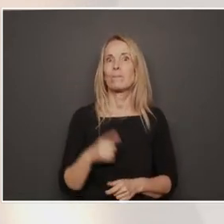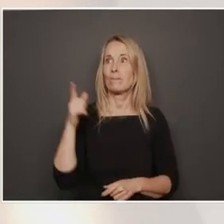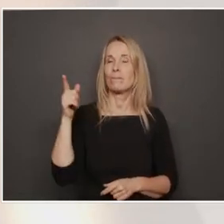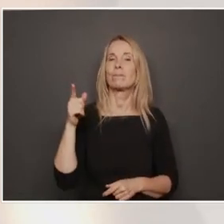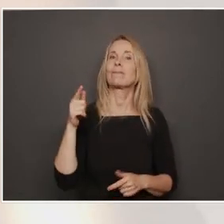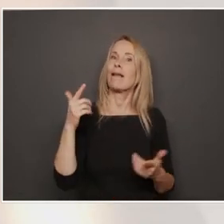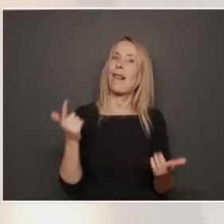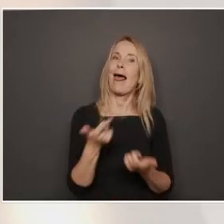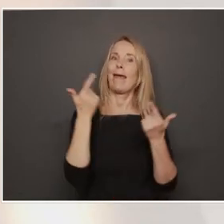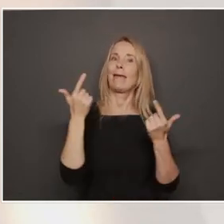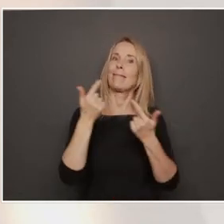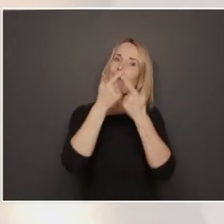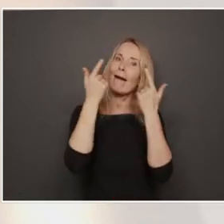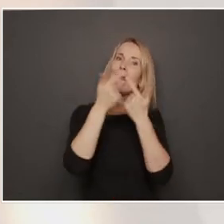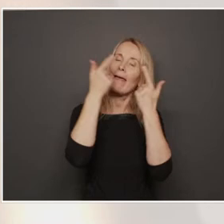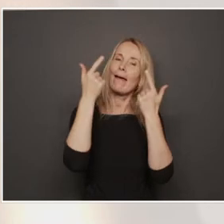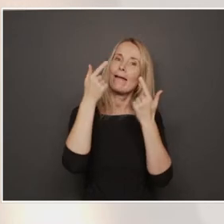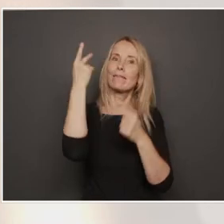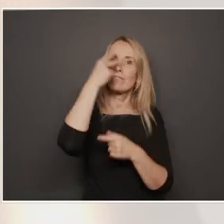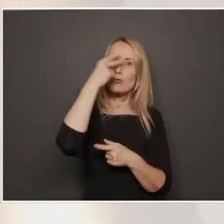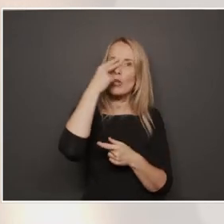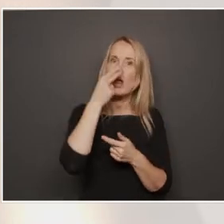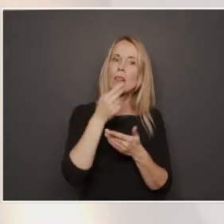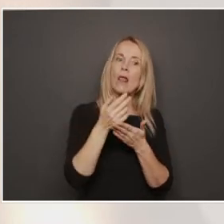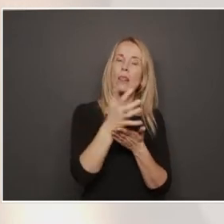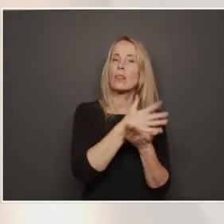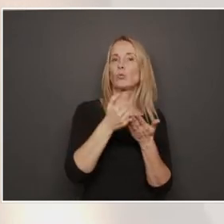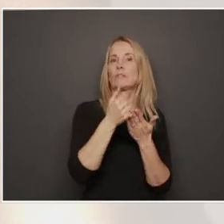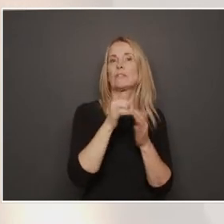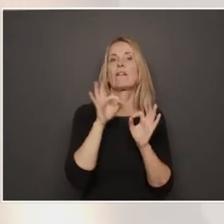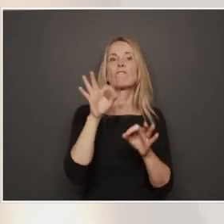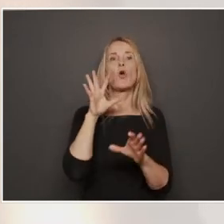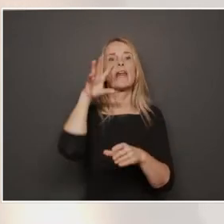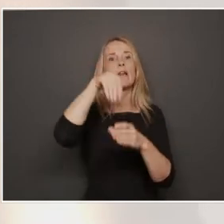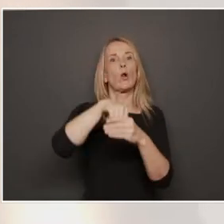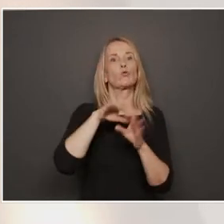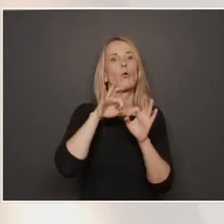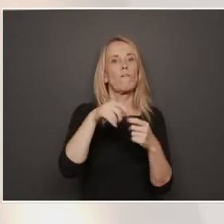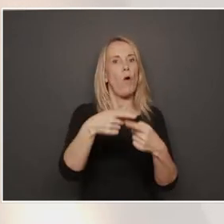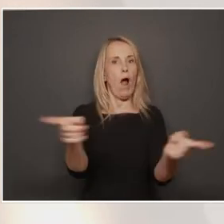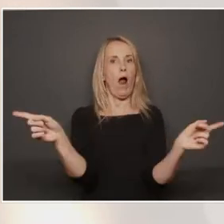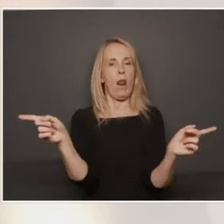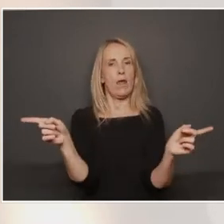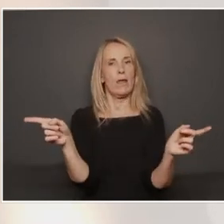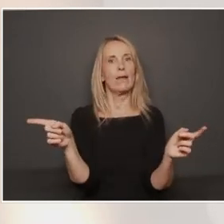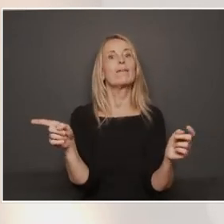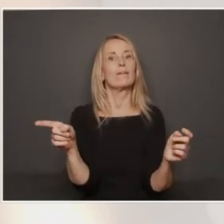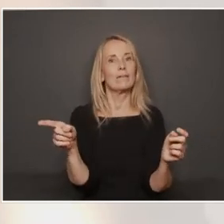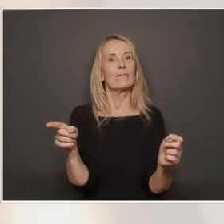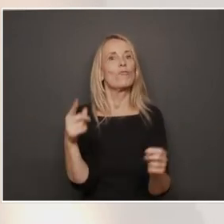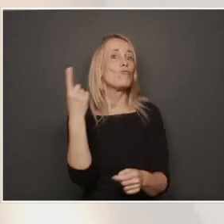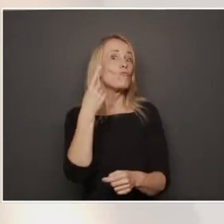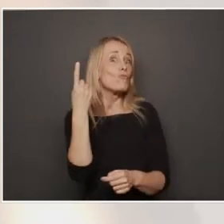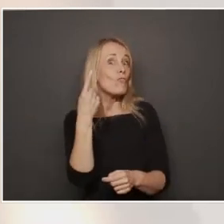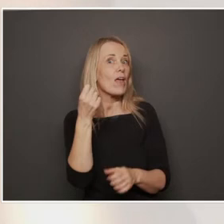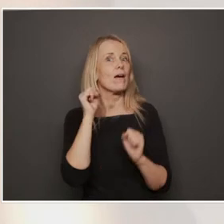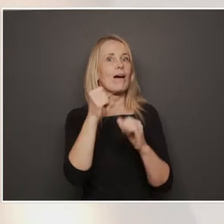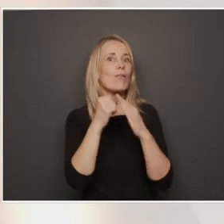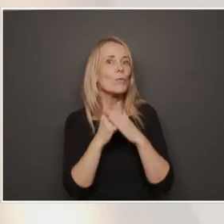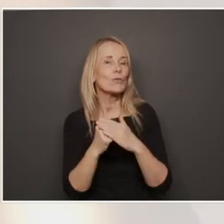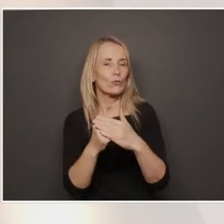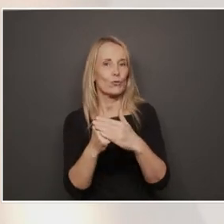verständlich erklärt, welchen Nutzen Inklusion für alle Beteiligten bringt und wer sie dabei